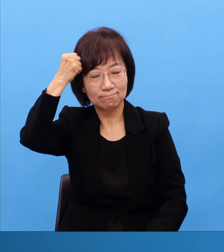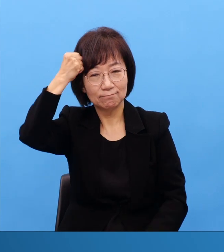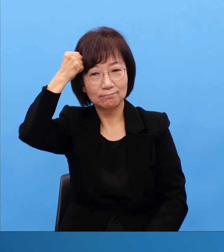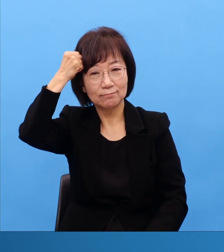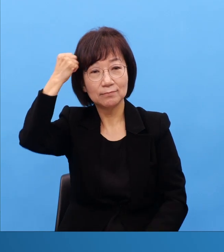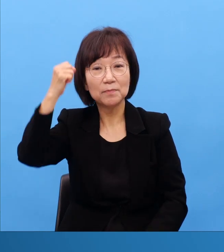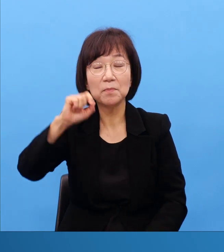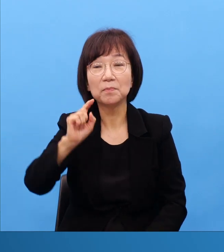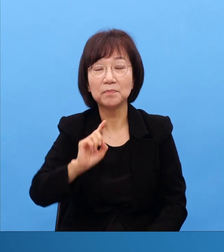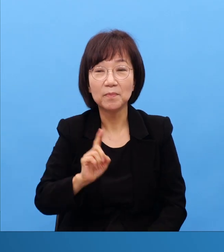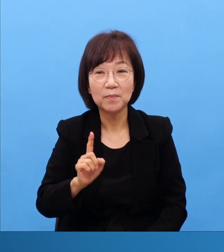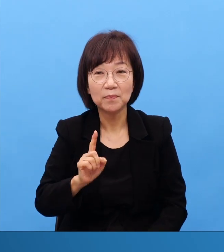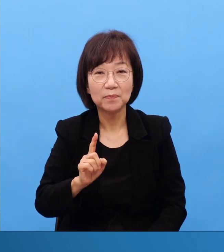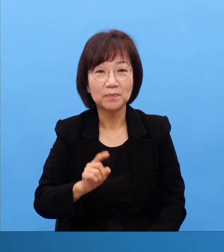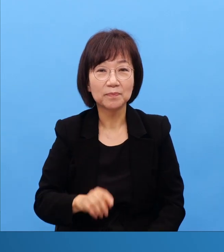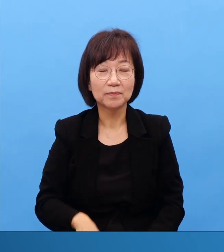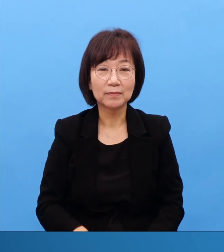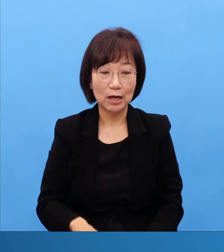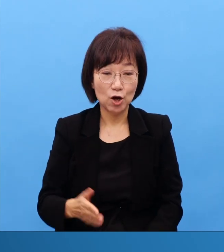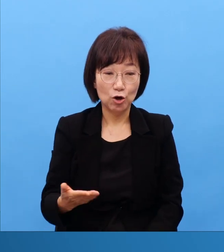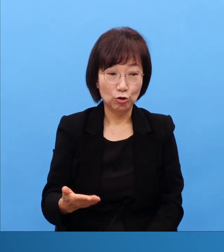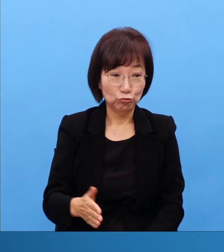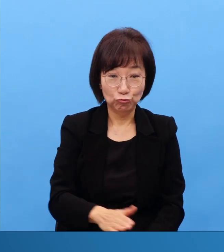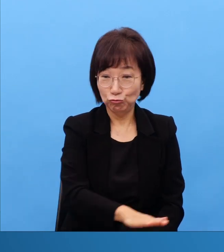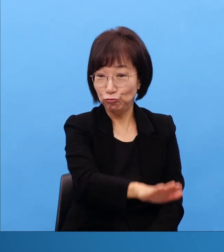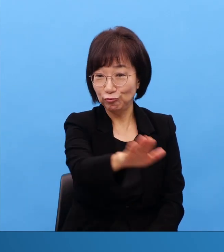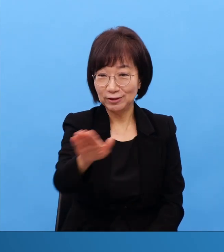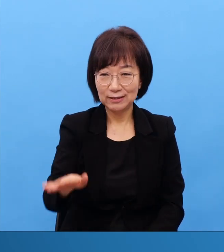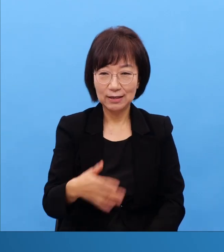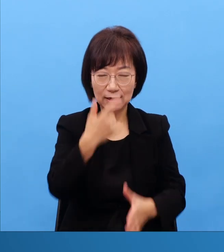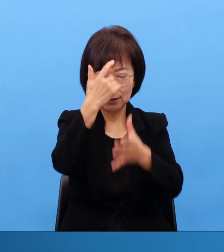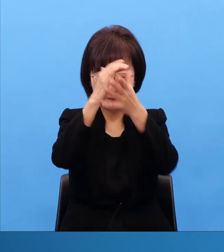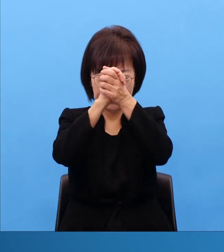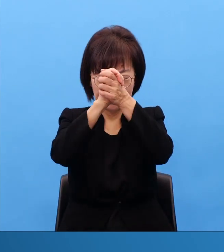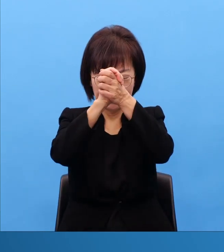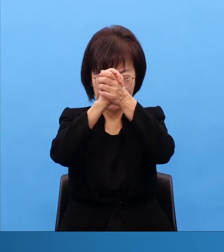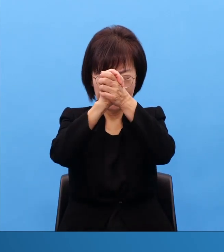it? 여러분의 기도가 하나도 빠지지 않고